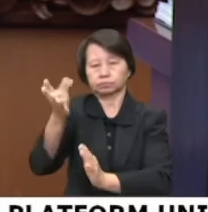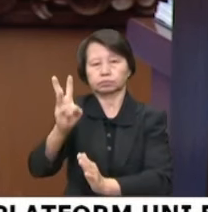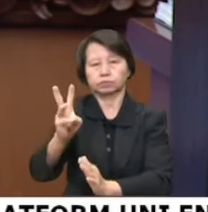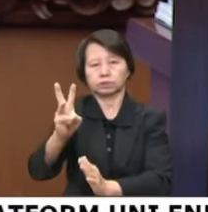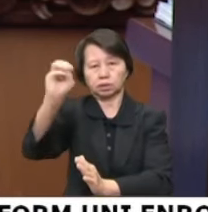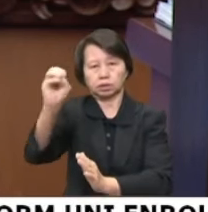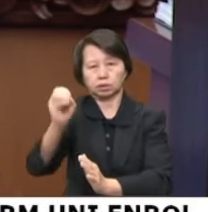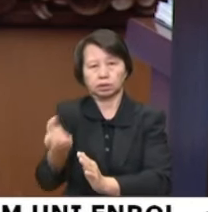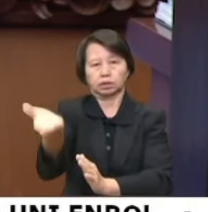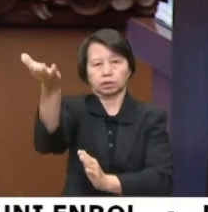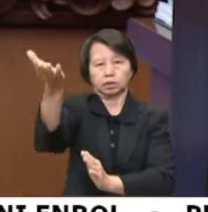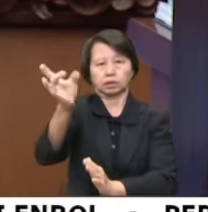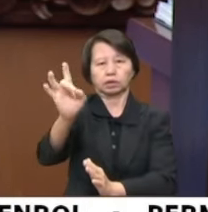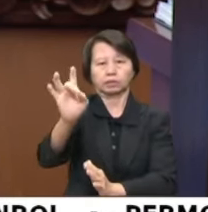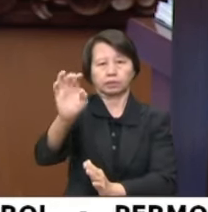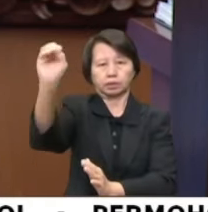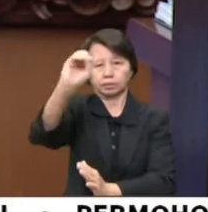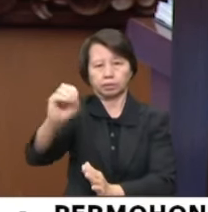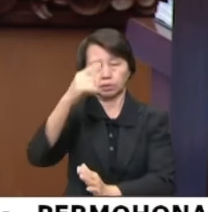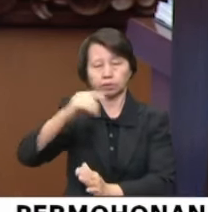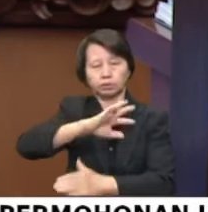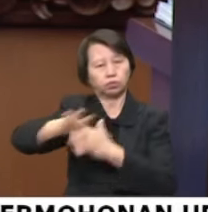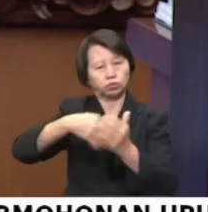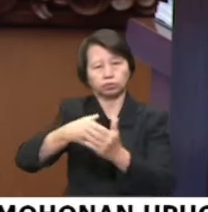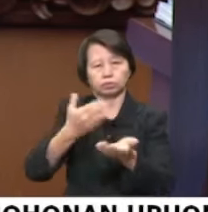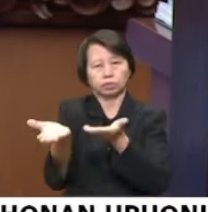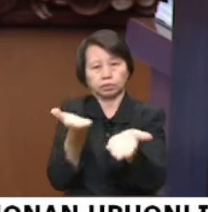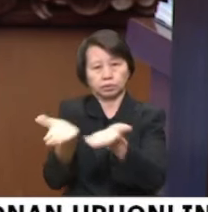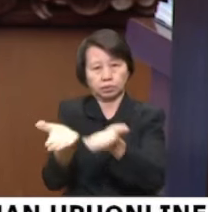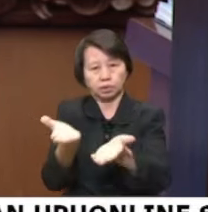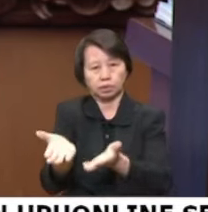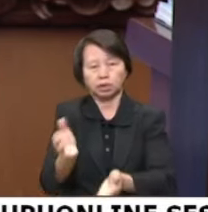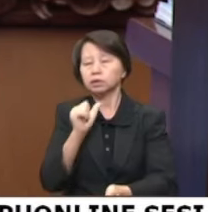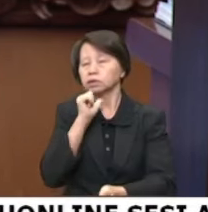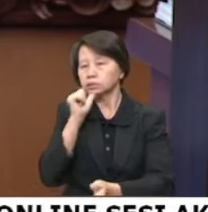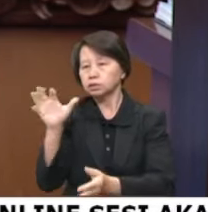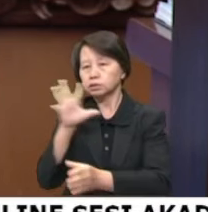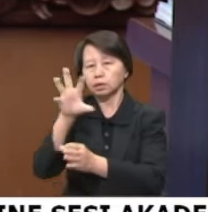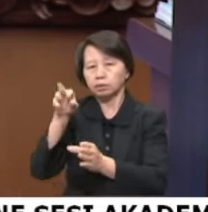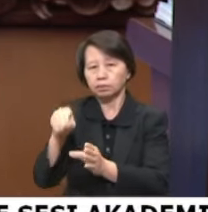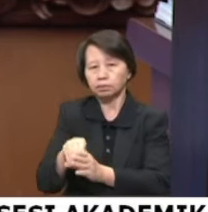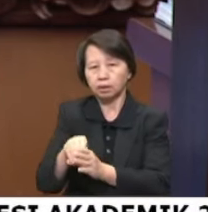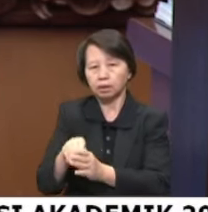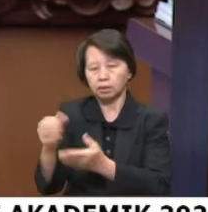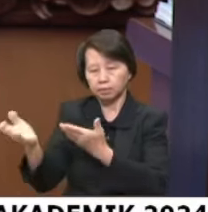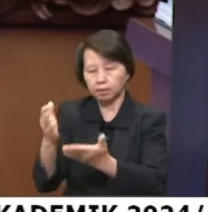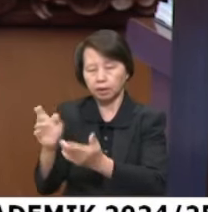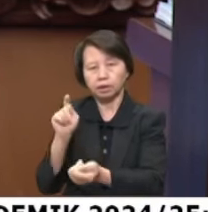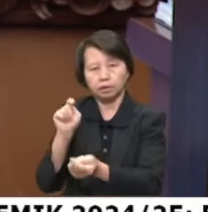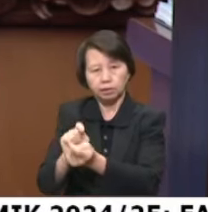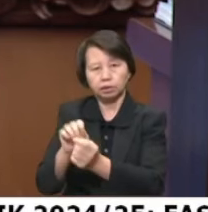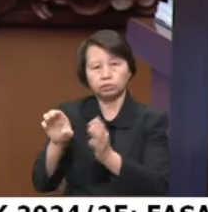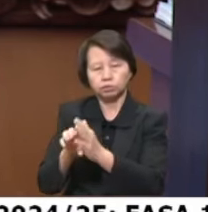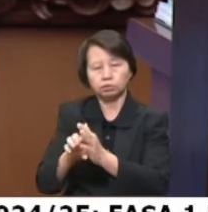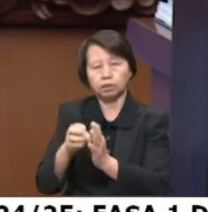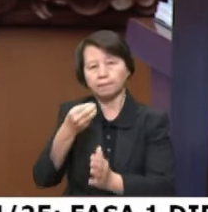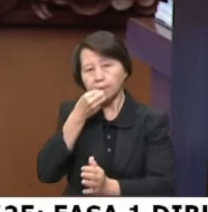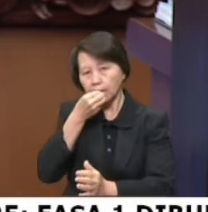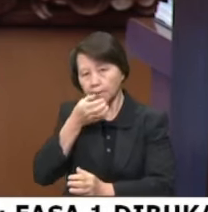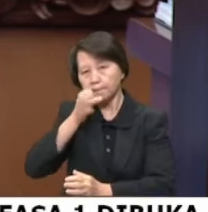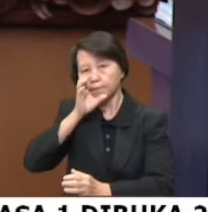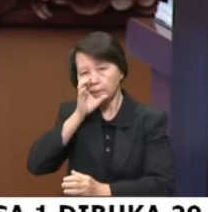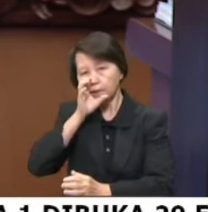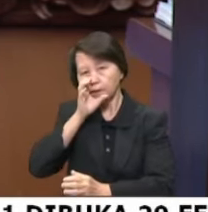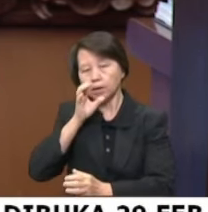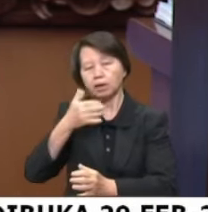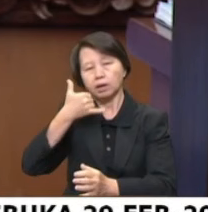6% kepada 8% bagi semua perkhidmatan dan tidak termasuk perkhidmatan tertentu seperti makanan dan minuman,